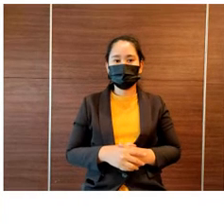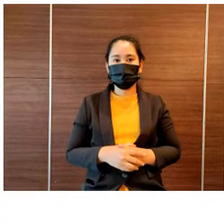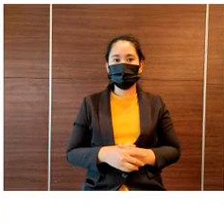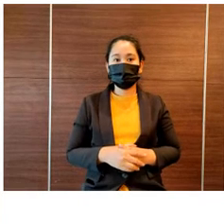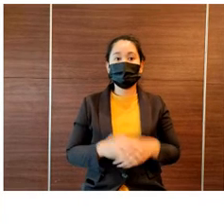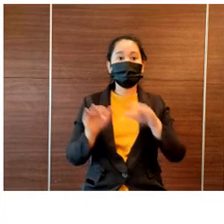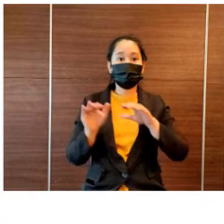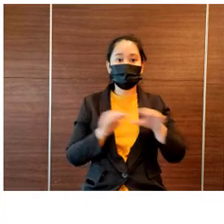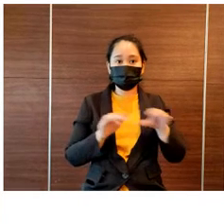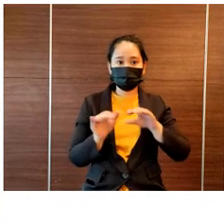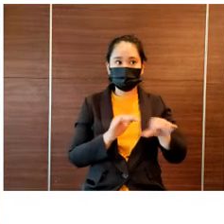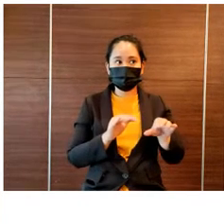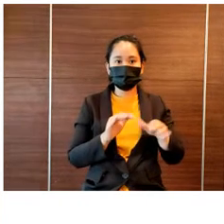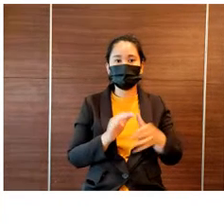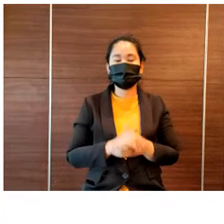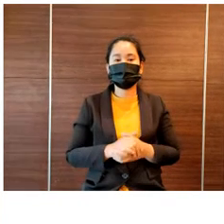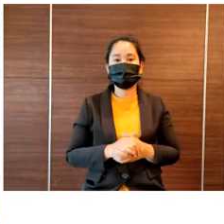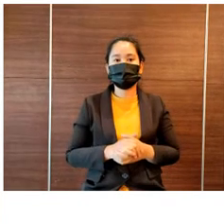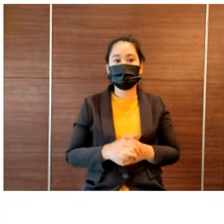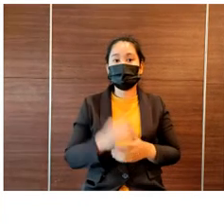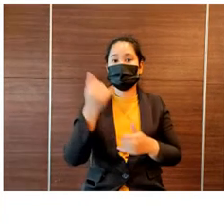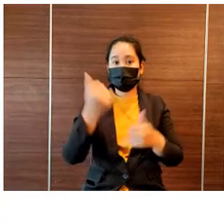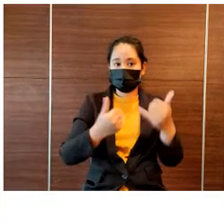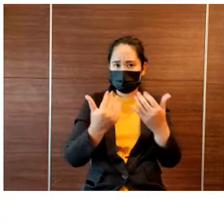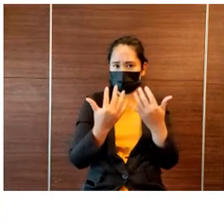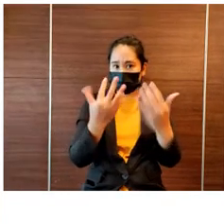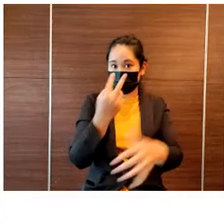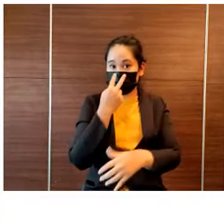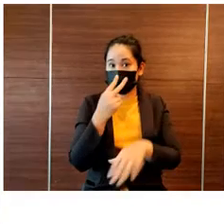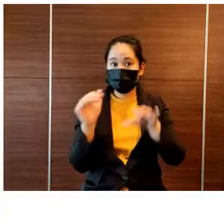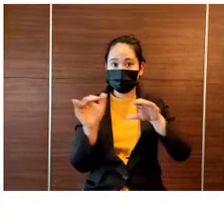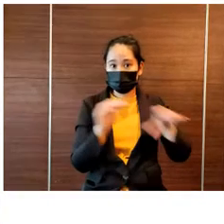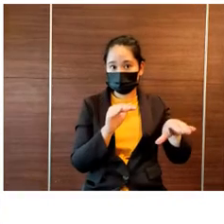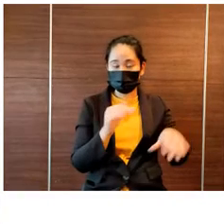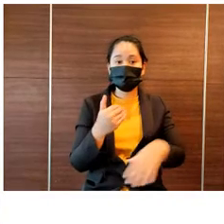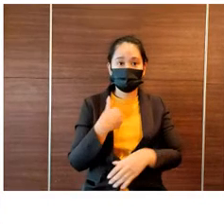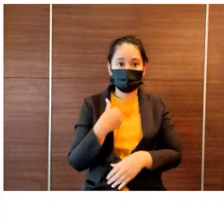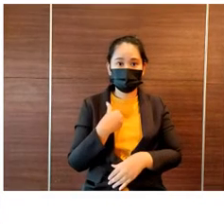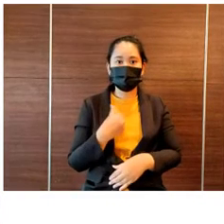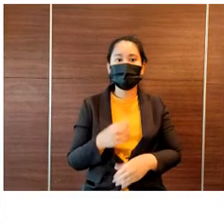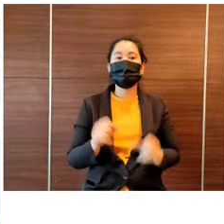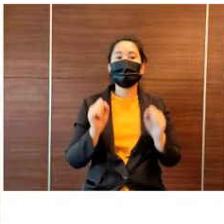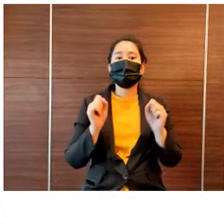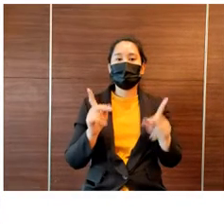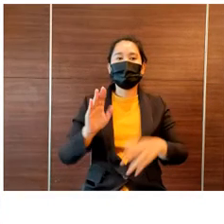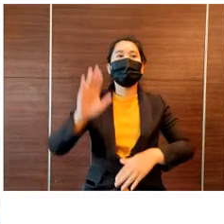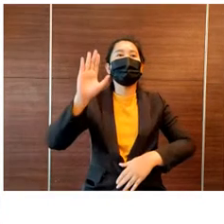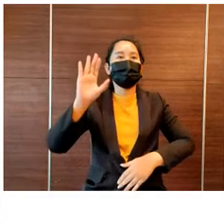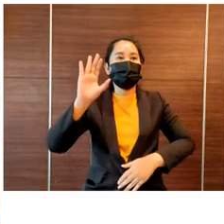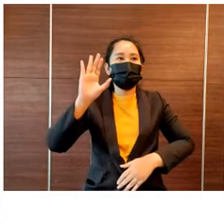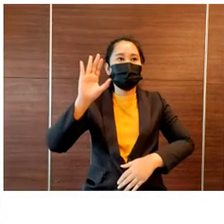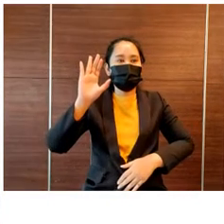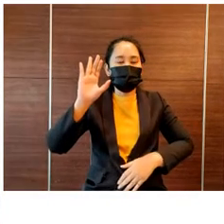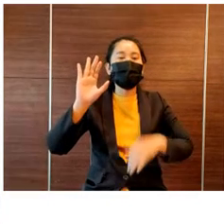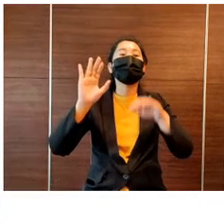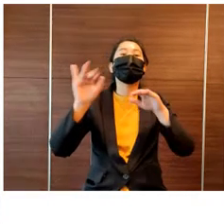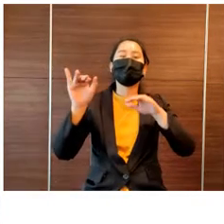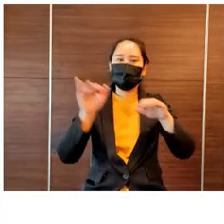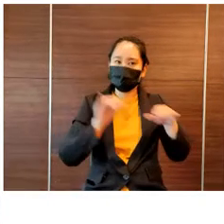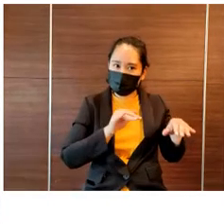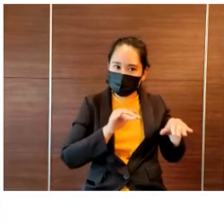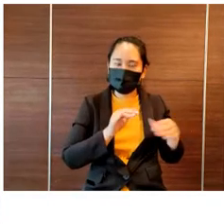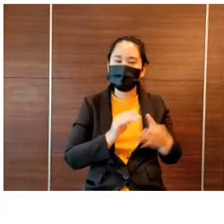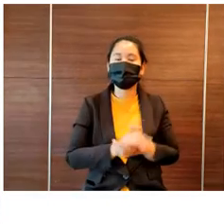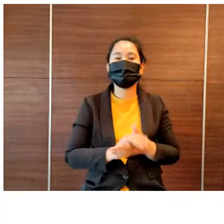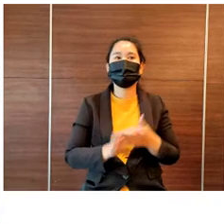เราพร้อมเนาะแล้วผู้เข้าร่วมพร้อมไหมเอ่ยพร้อมไหมคะโอเคยกมือโอเคให้นิดนึงนะคะโอเ